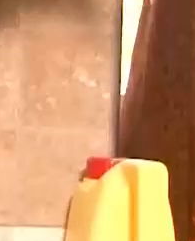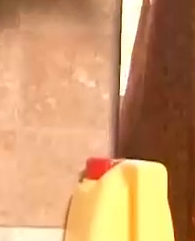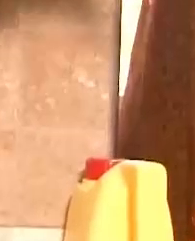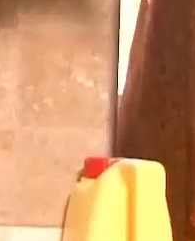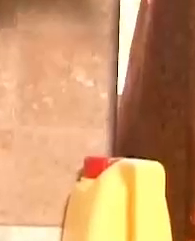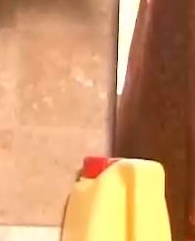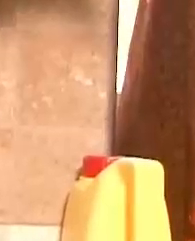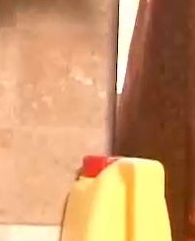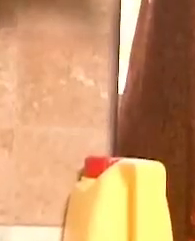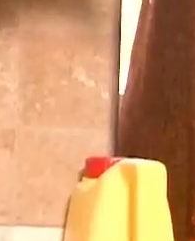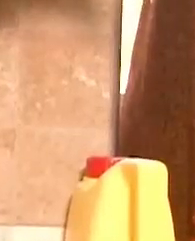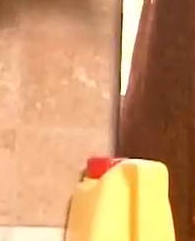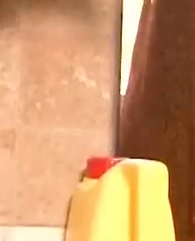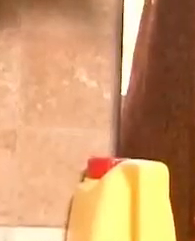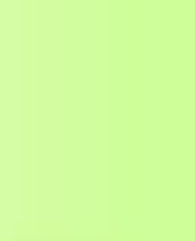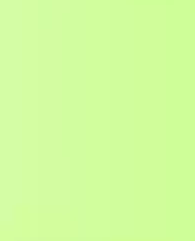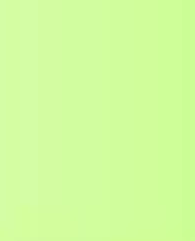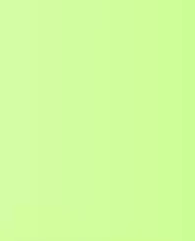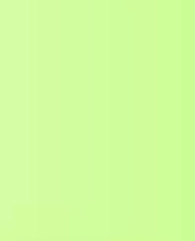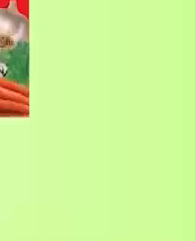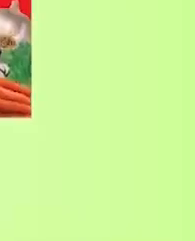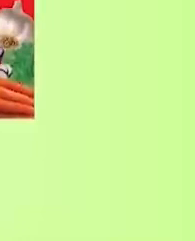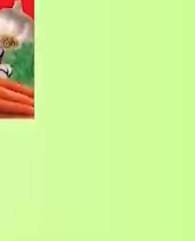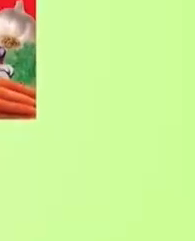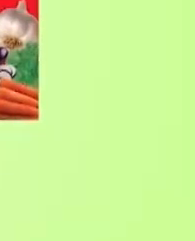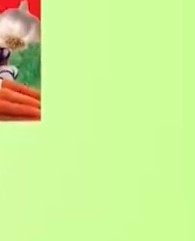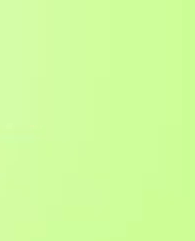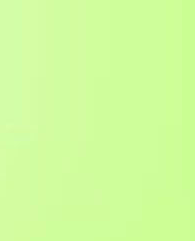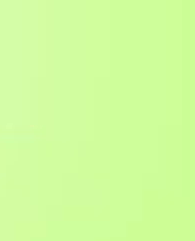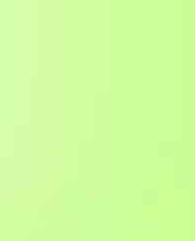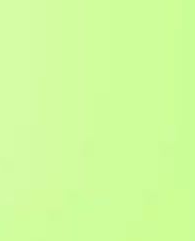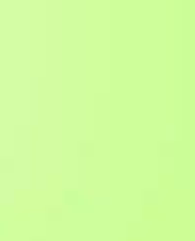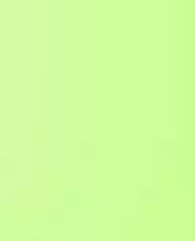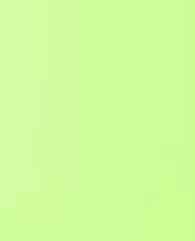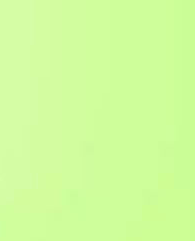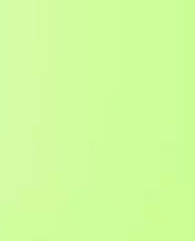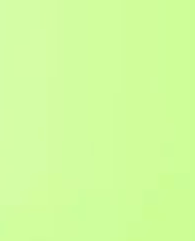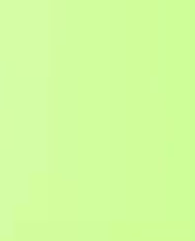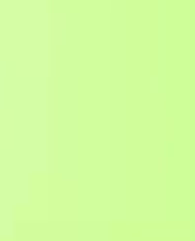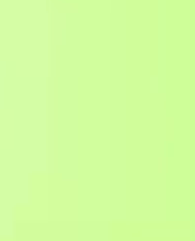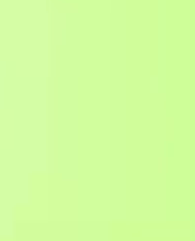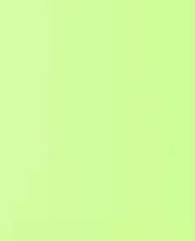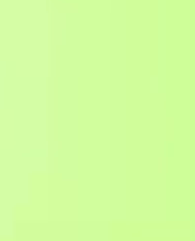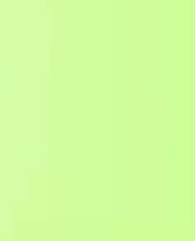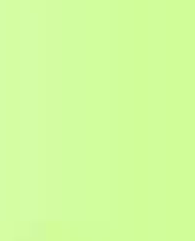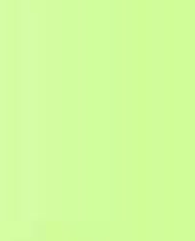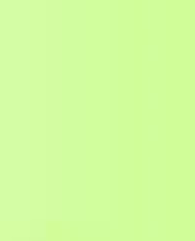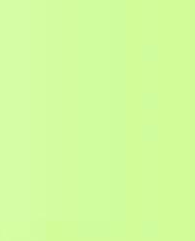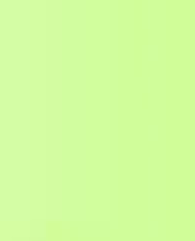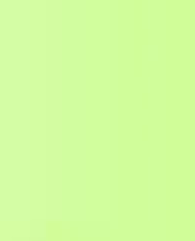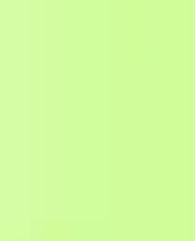Nukuri rwose mujye mwihanganira abantu. Ikirungo asante, wowe ugiye guteka inyama, ibishyimbo,